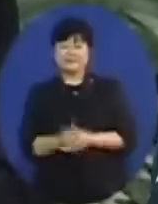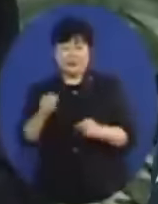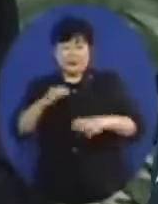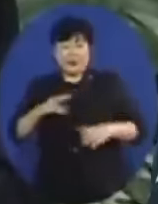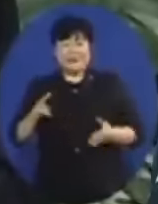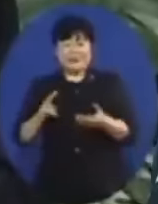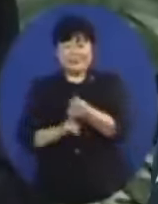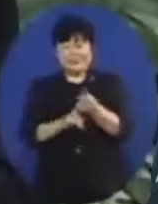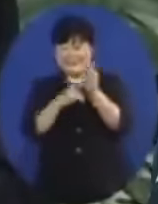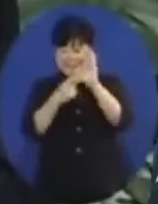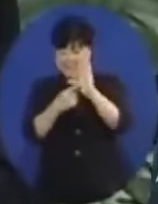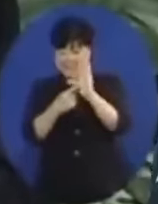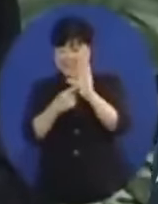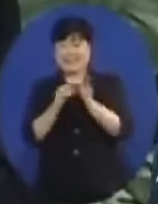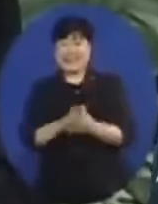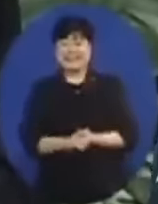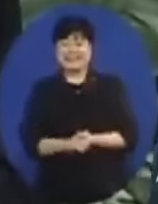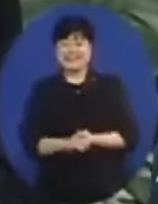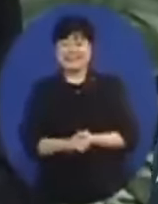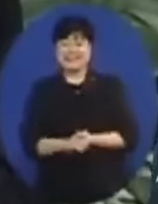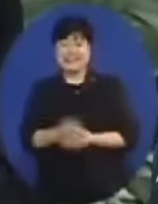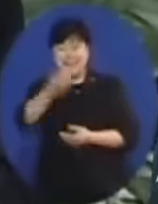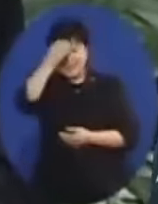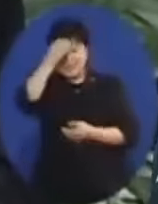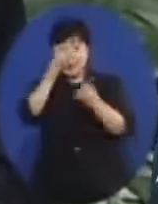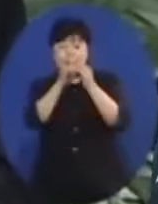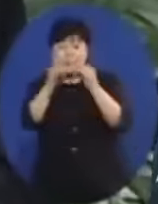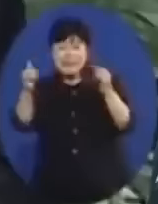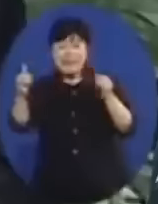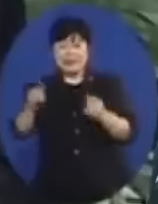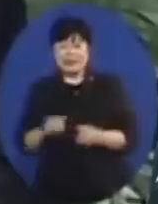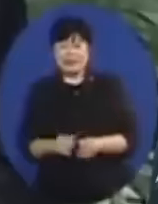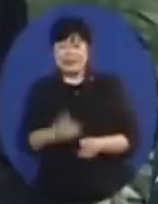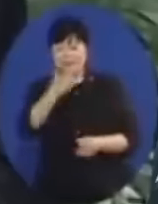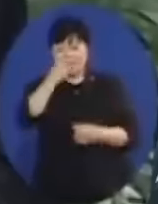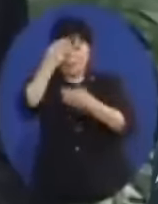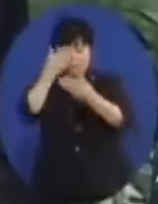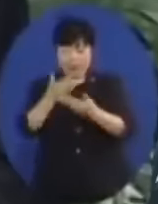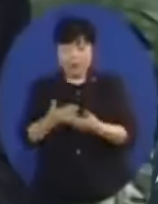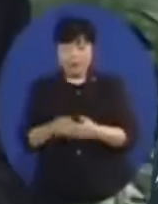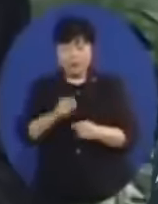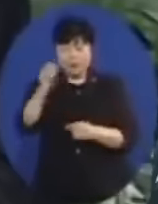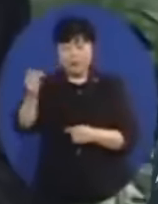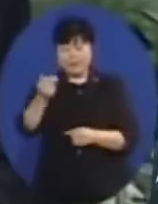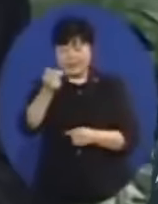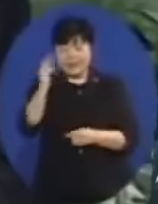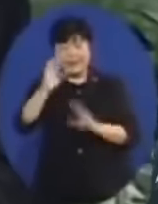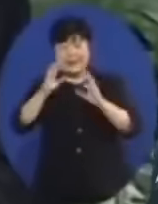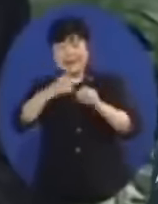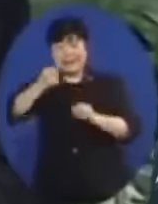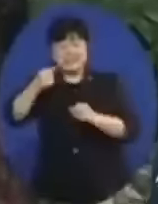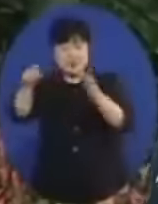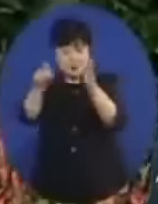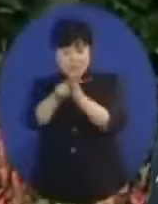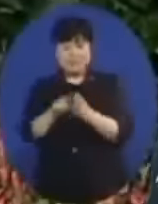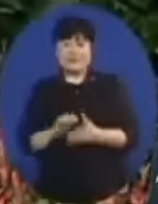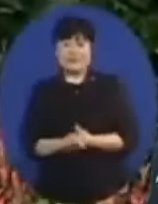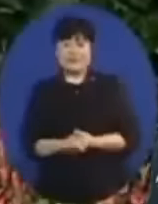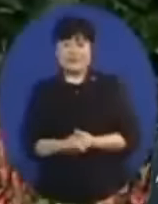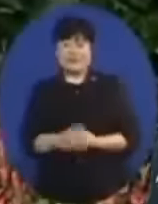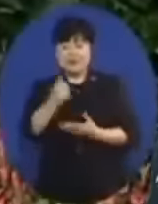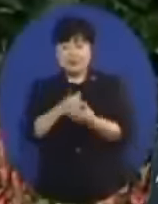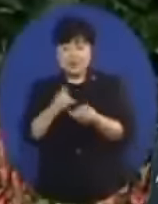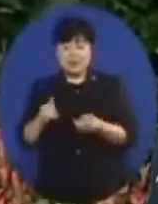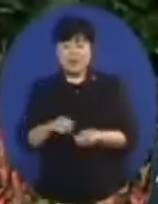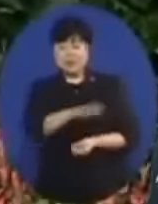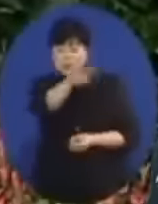놀라운 은혜를 받을 수 있는 것입니다. 우리 그리스도인이 되어 이 땅에서 복받고 영생과 천국을 소유할 수 있게 된 것은 죄인이